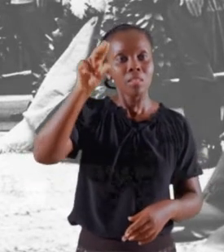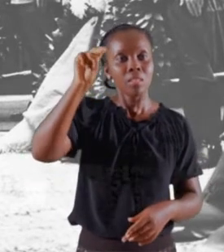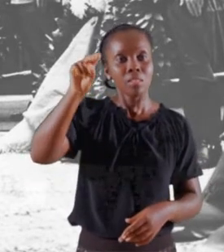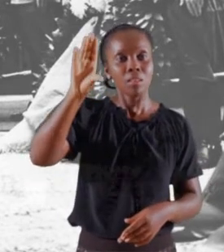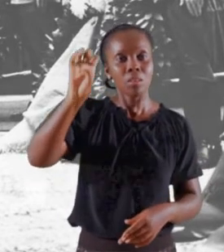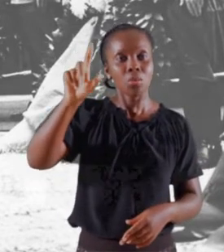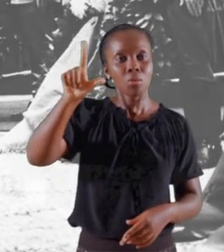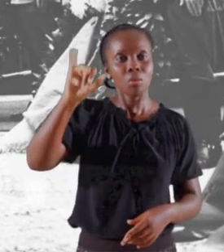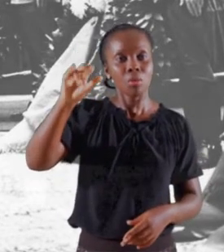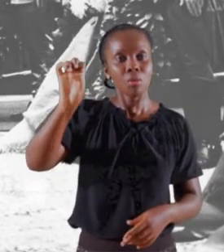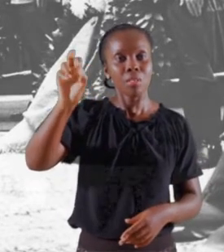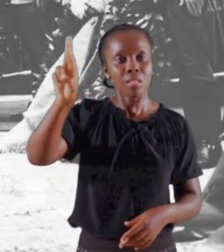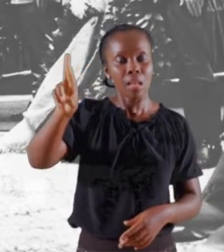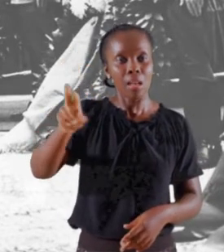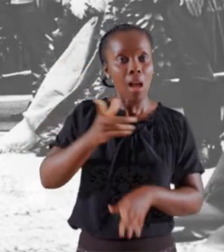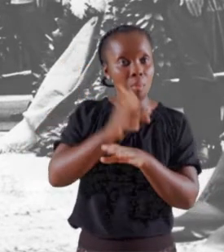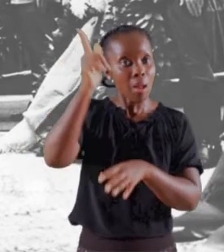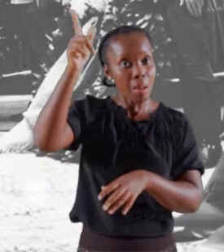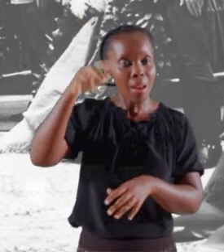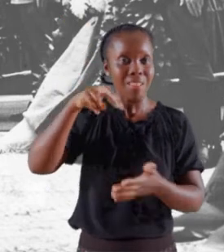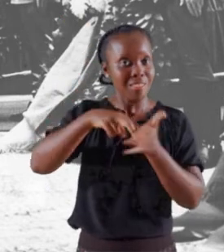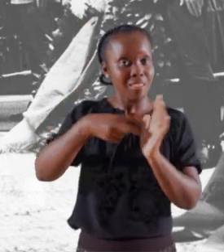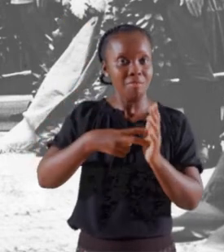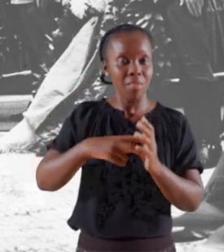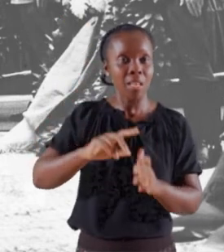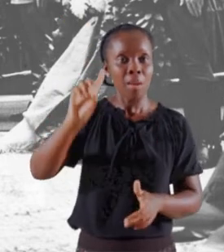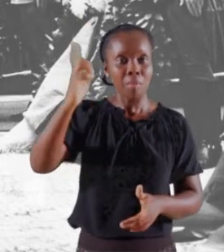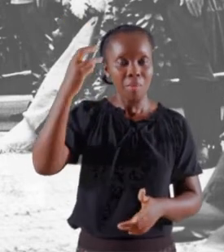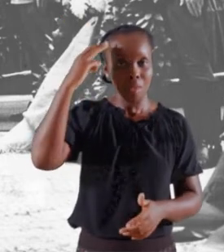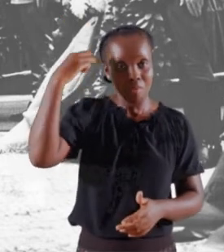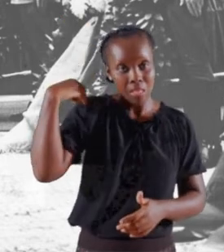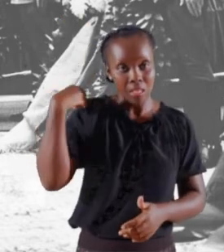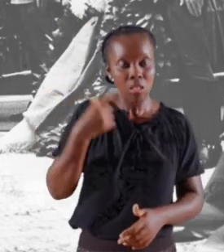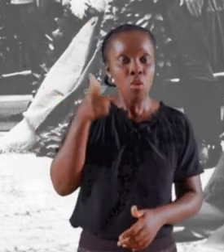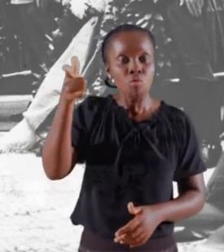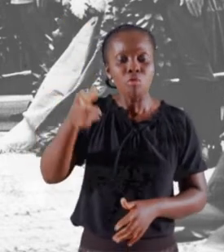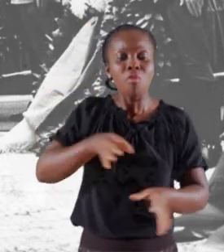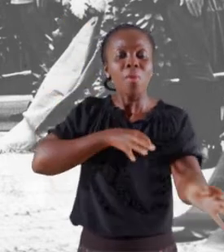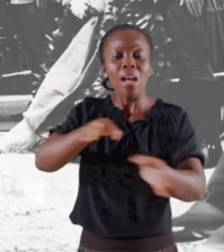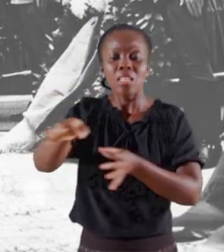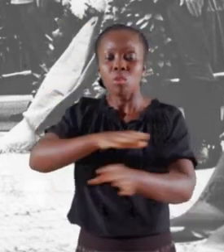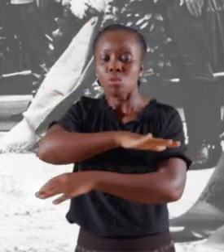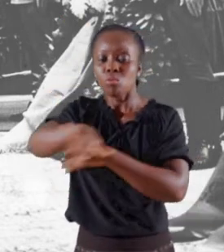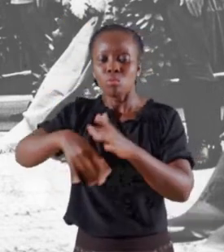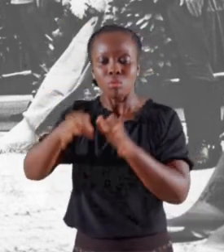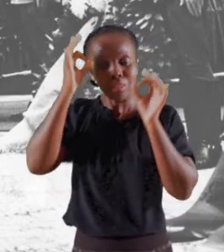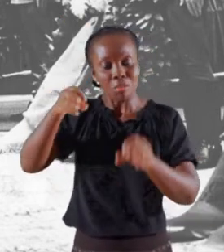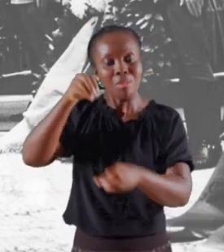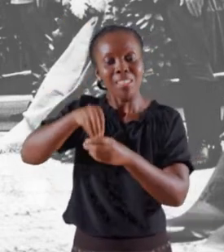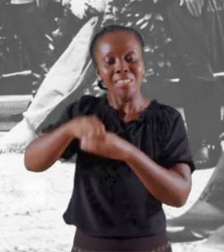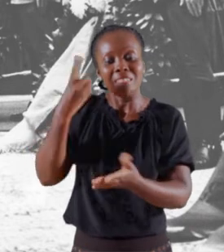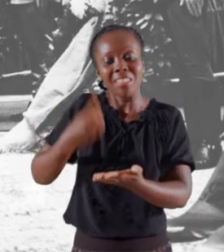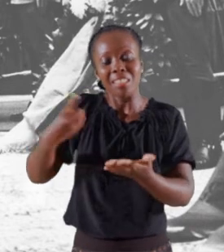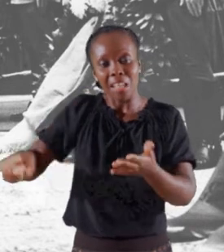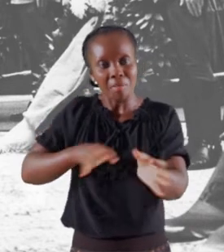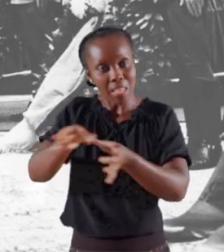Chancelier, dans le contexte allemand, c'est le premier ministre. Il va donc dénoncer les clauses du traité de Versailles et il